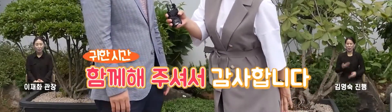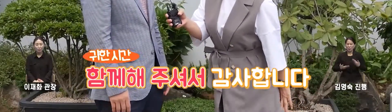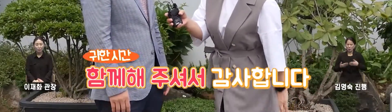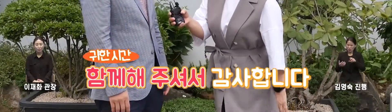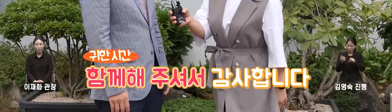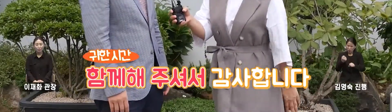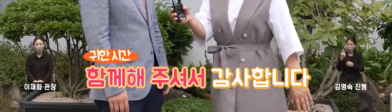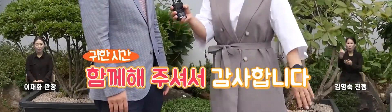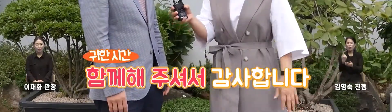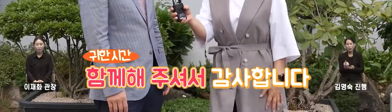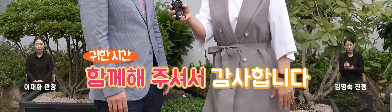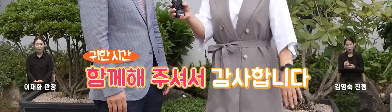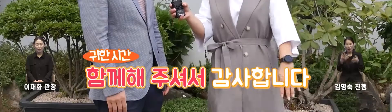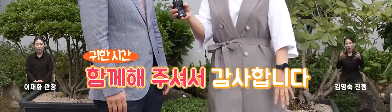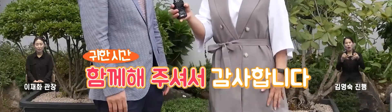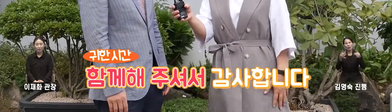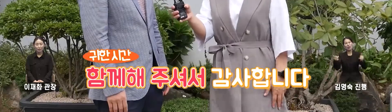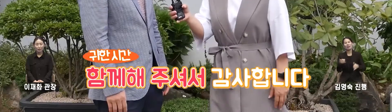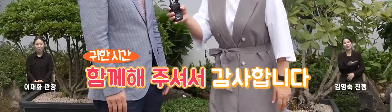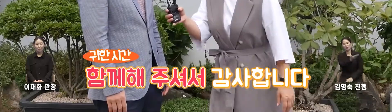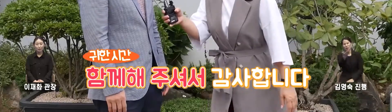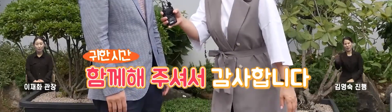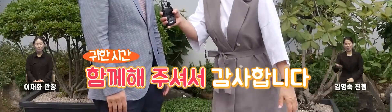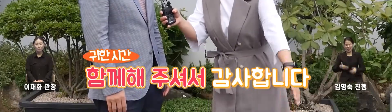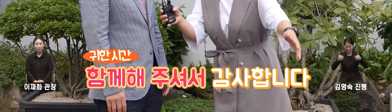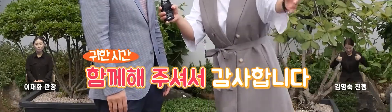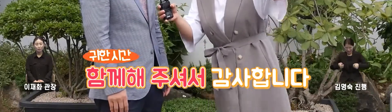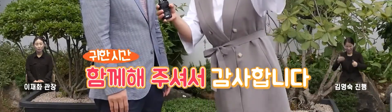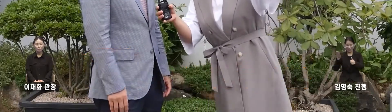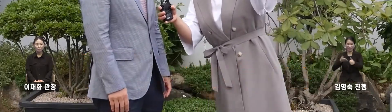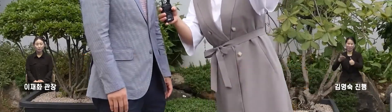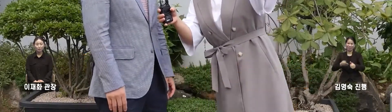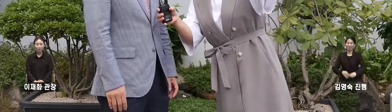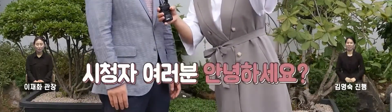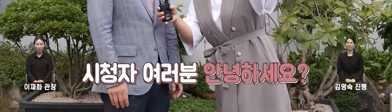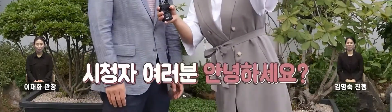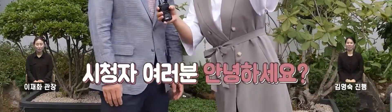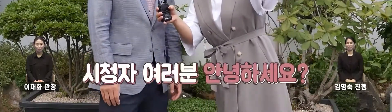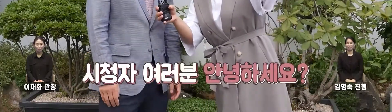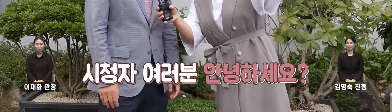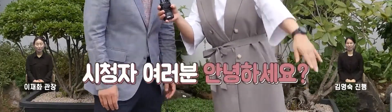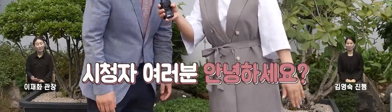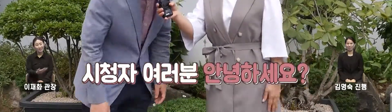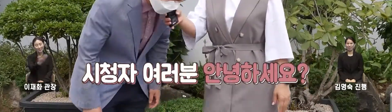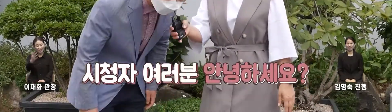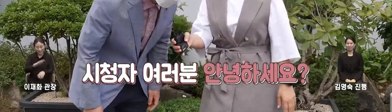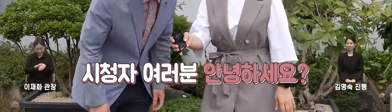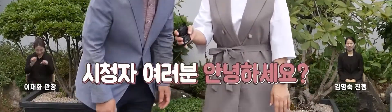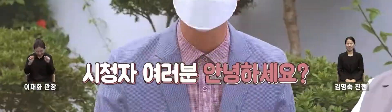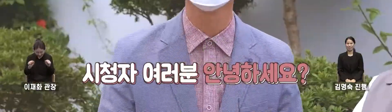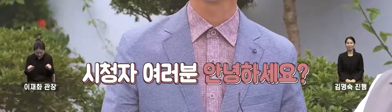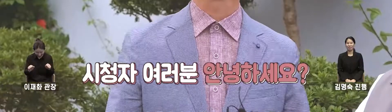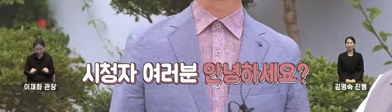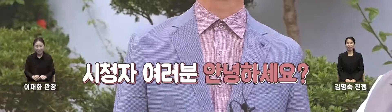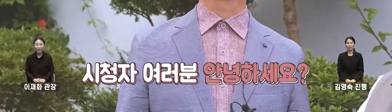시간 내주셨는데 우리 시청자 여러분께 인사 한 말씀 해주세요. 예. 시청자 여러분, 예. 안녕하세요.